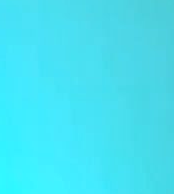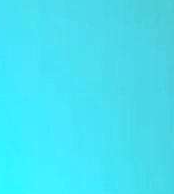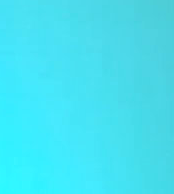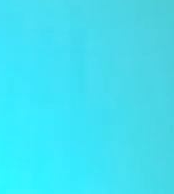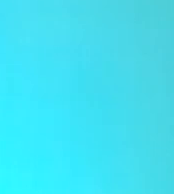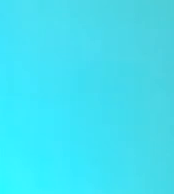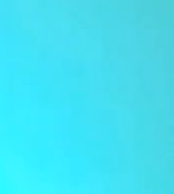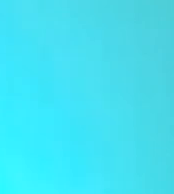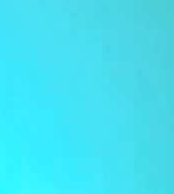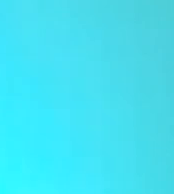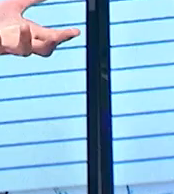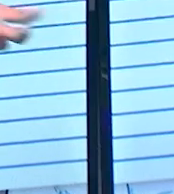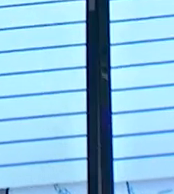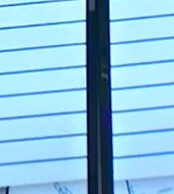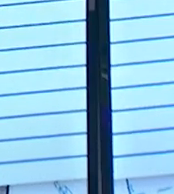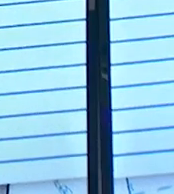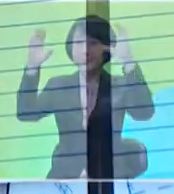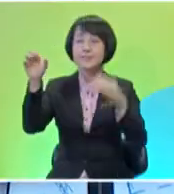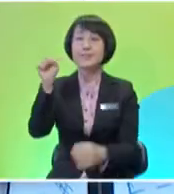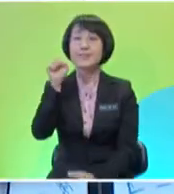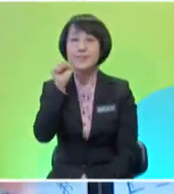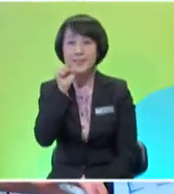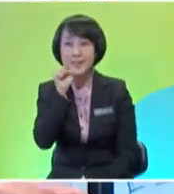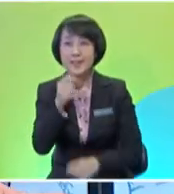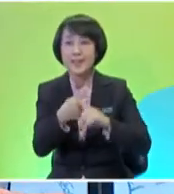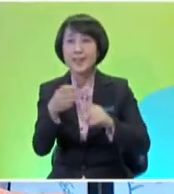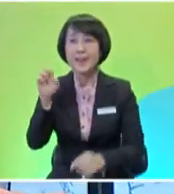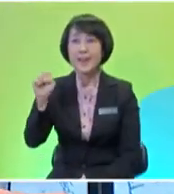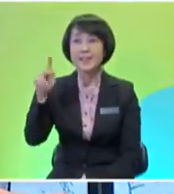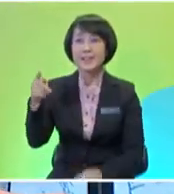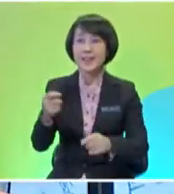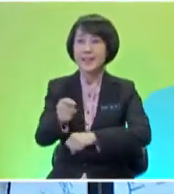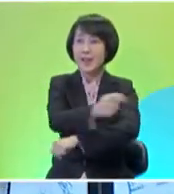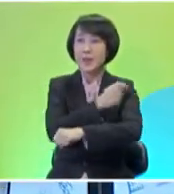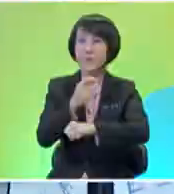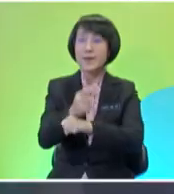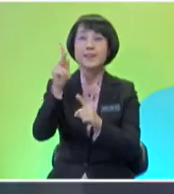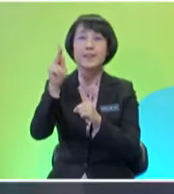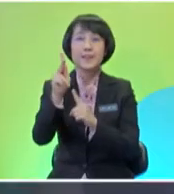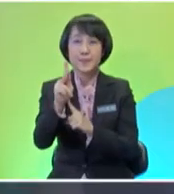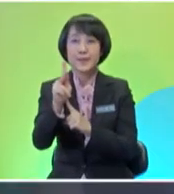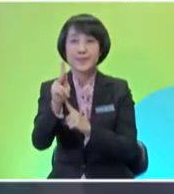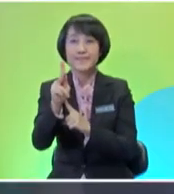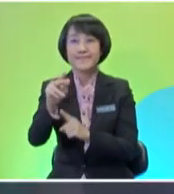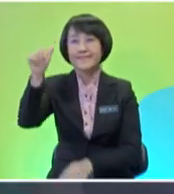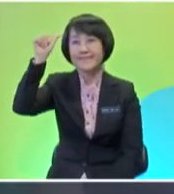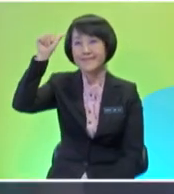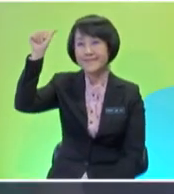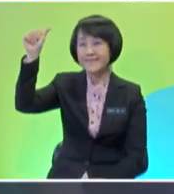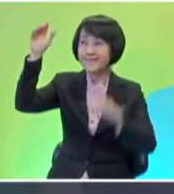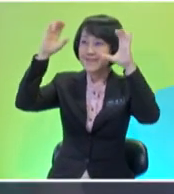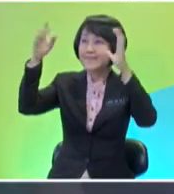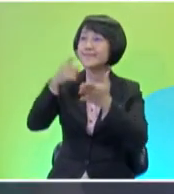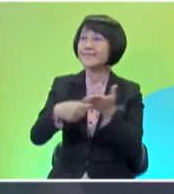ini bersama dengan Cikgu Suhaila Jumaat dari SK Taman Kepong Kuala Lumpur. Assalamualaikum Cikgu, apa khabar? Okay, waalaikumsalam.